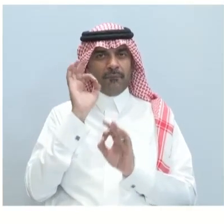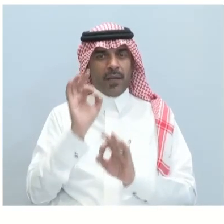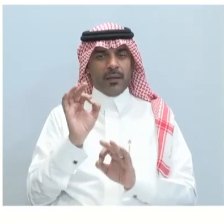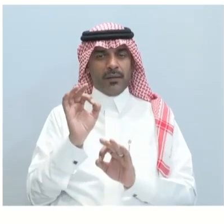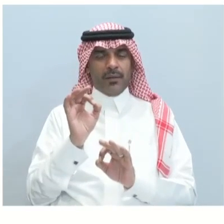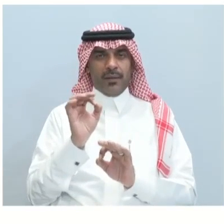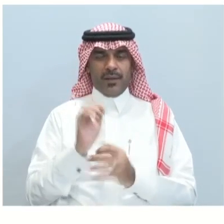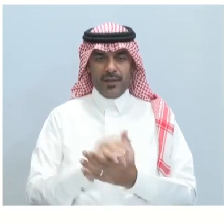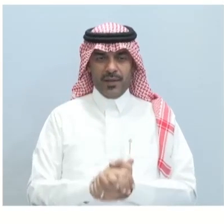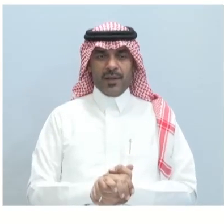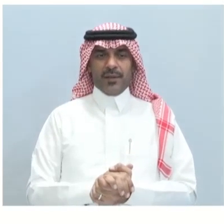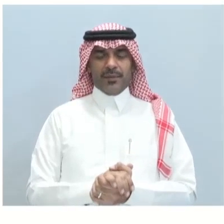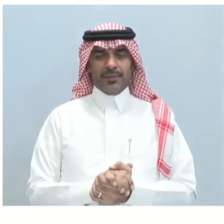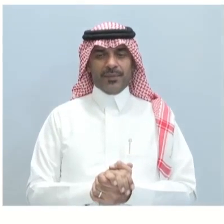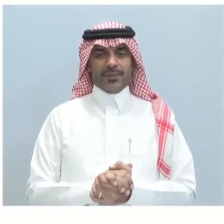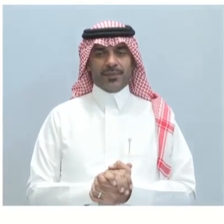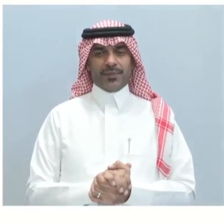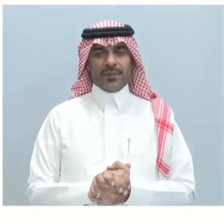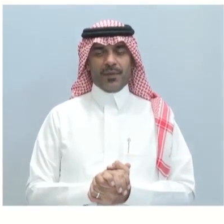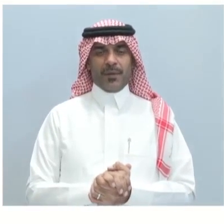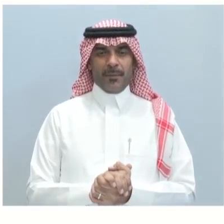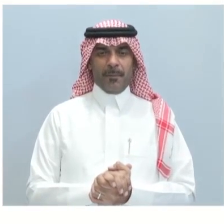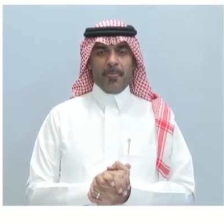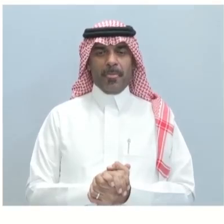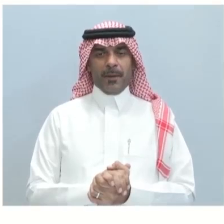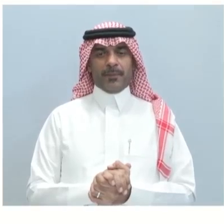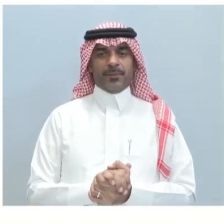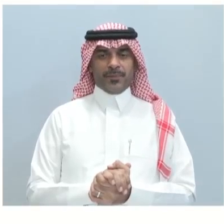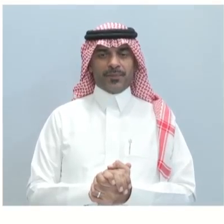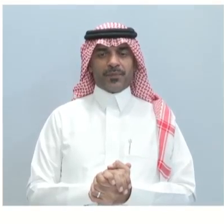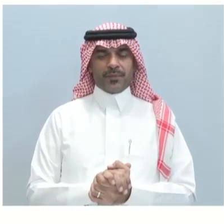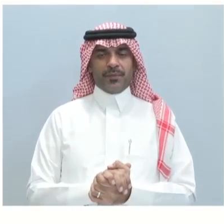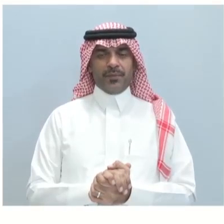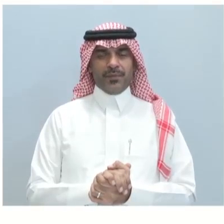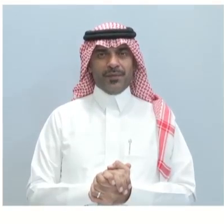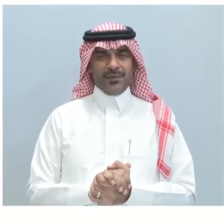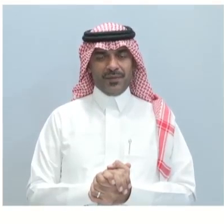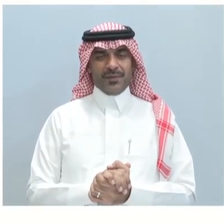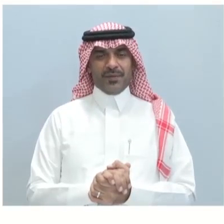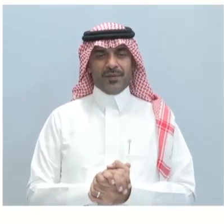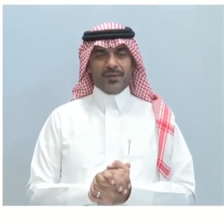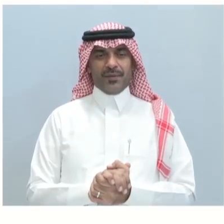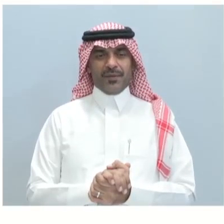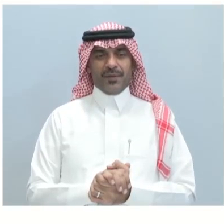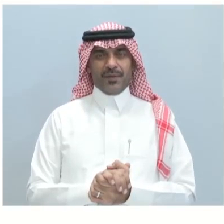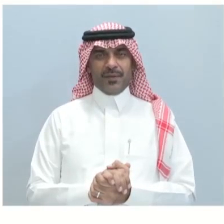اذا تفيدنا الدراسات الاجتماعيه في معرفه تاريخ وطني وتراث تراثي الحضاري